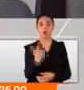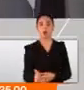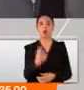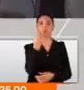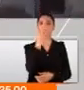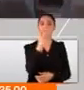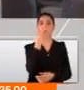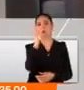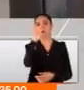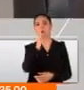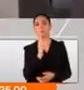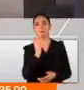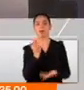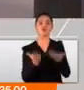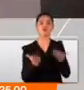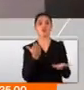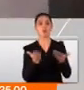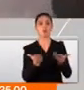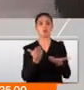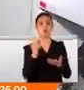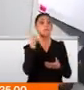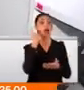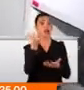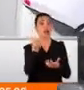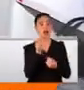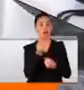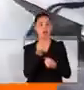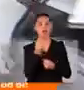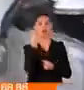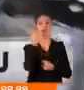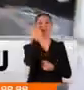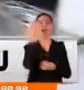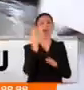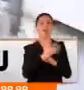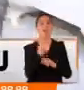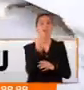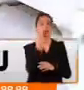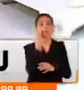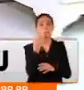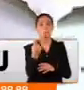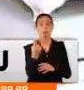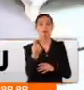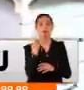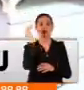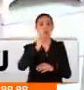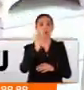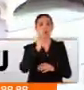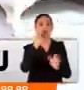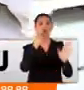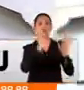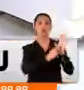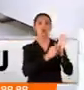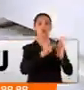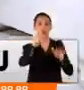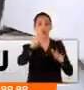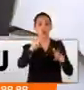liraya, 4500'e denk gelir yani fiyatları marka aldıkları zaman. Peki ama beyaz eşya ocağda fiyatlar nasıl? Bakın çok ucuza göstereceğim. İşte